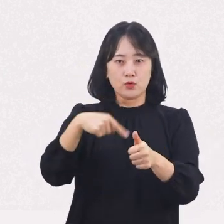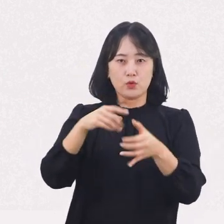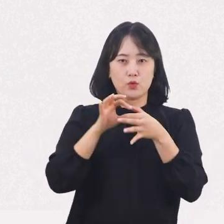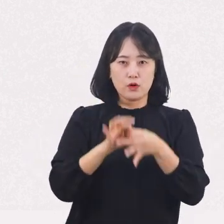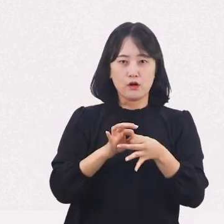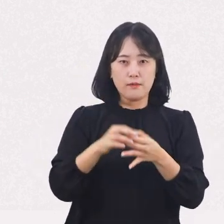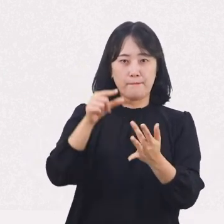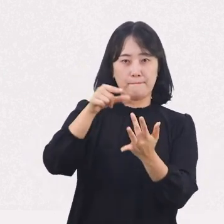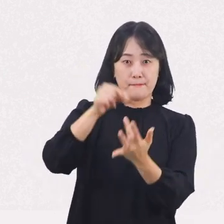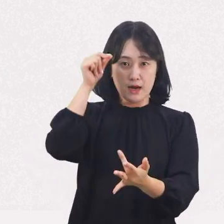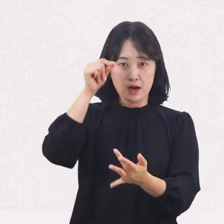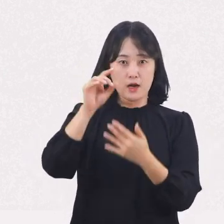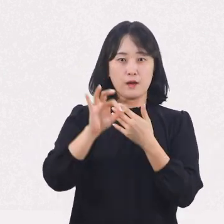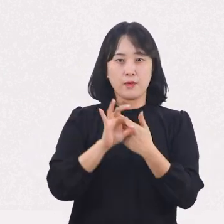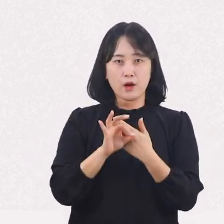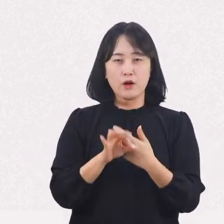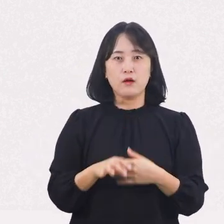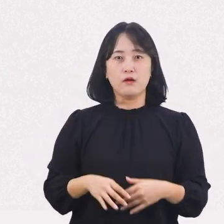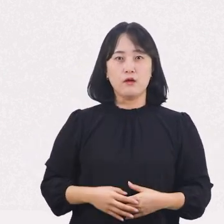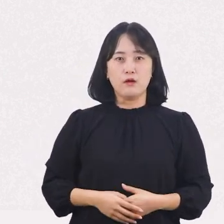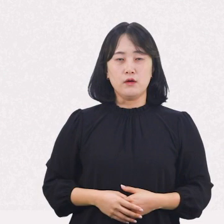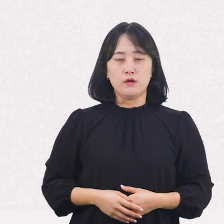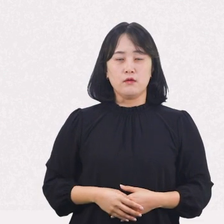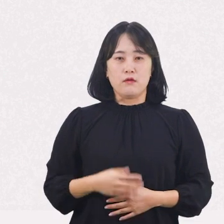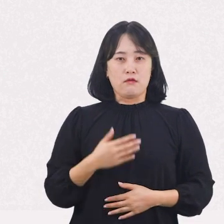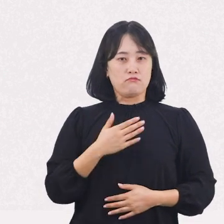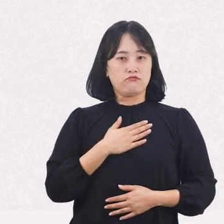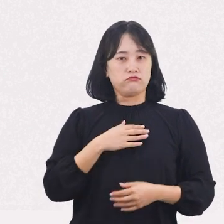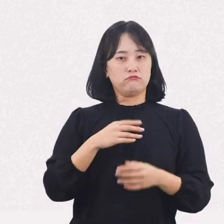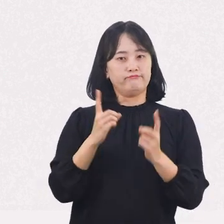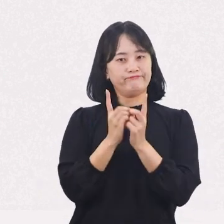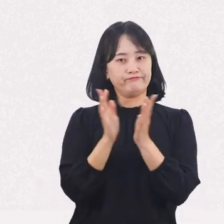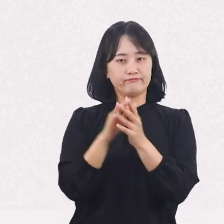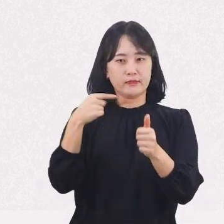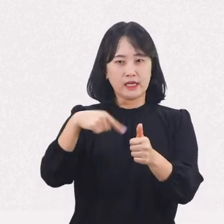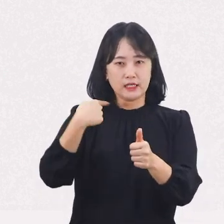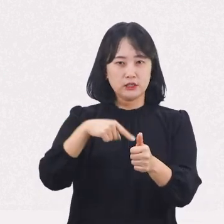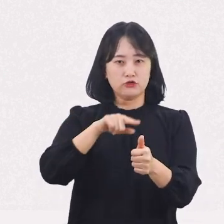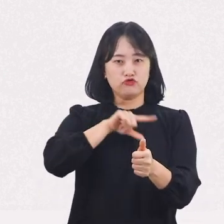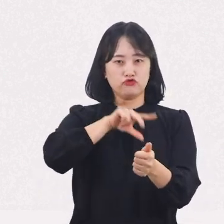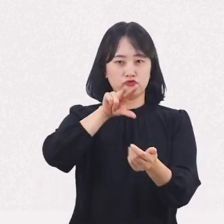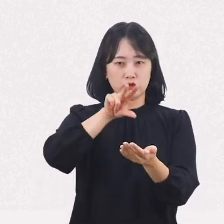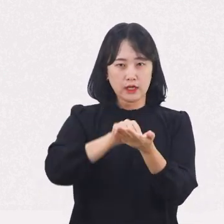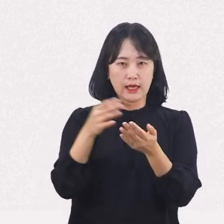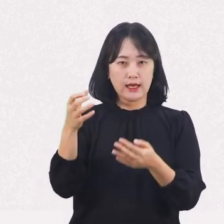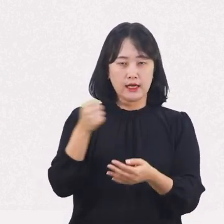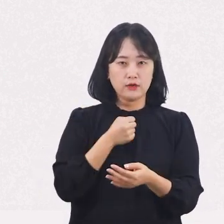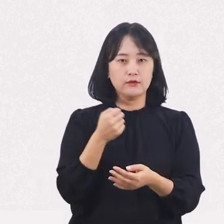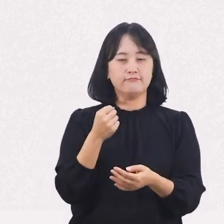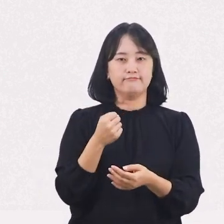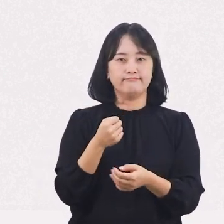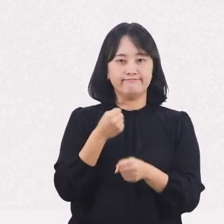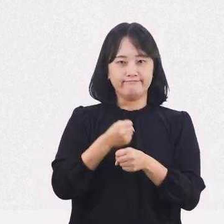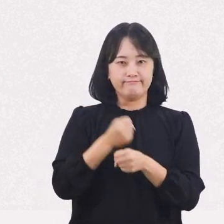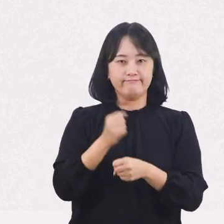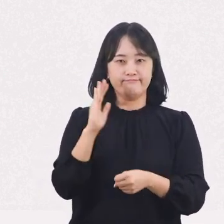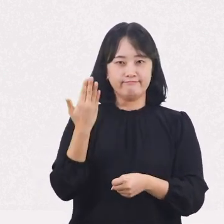기준을 선별했다면 이제는 내가 가르칠 주제를 중심으로 성취 기준을 재구성해야